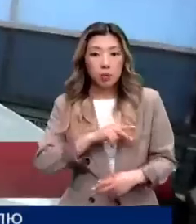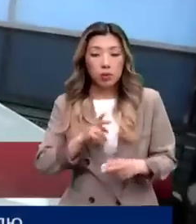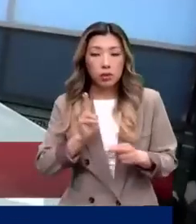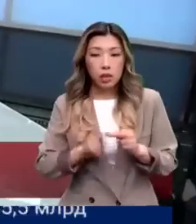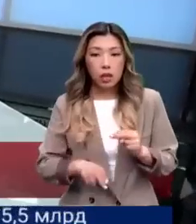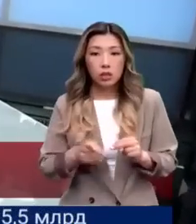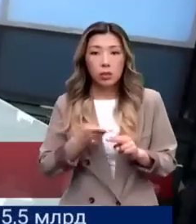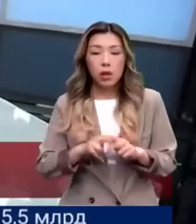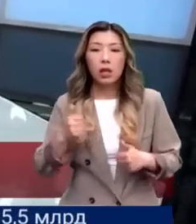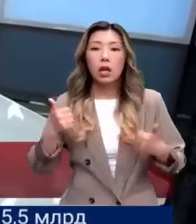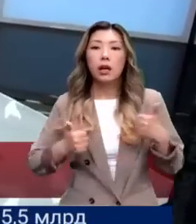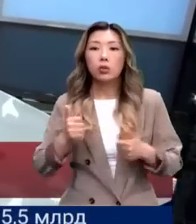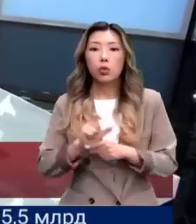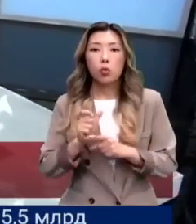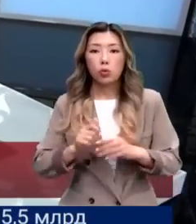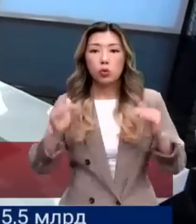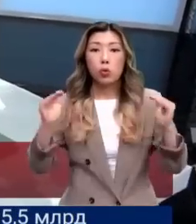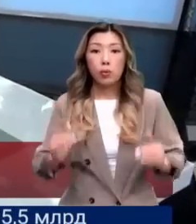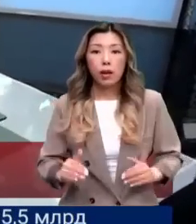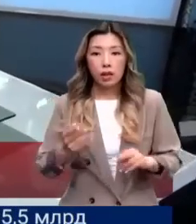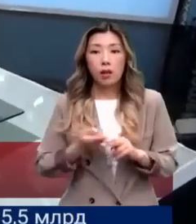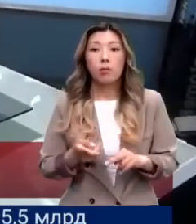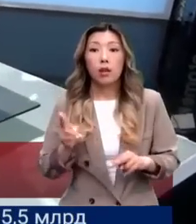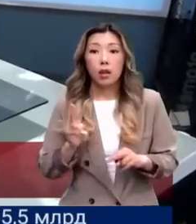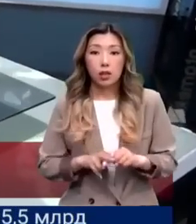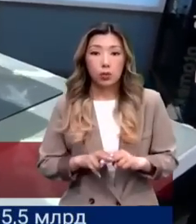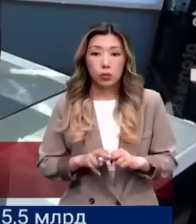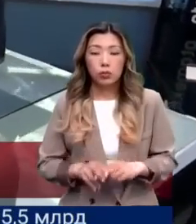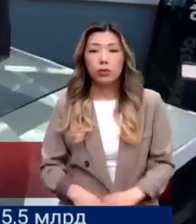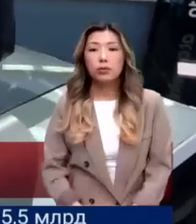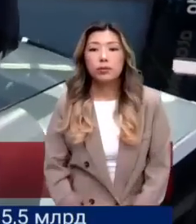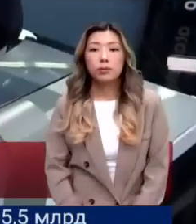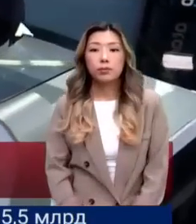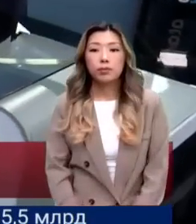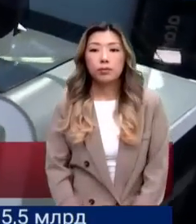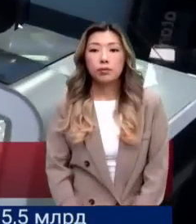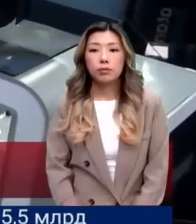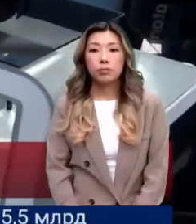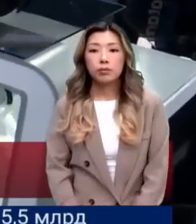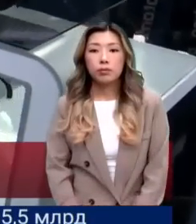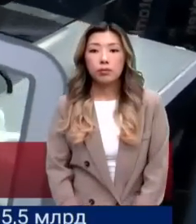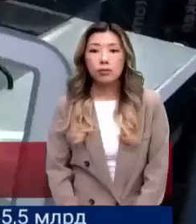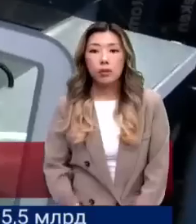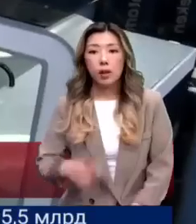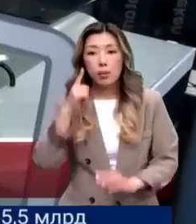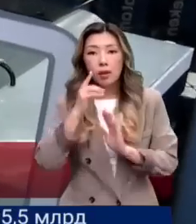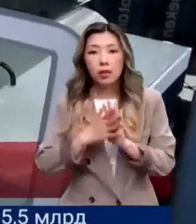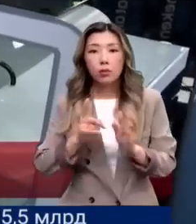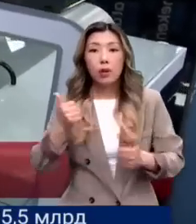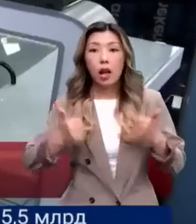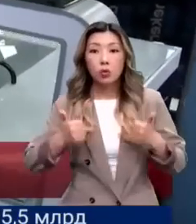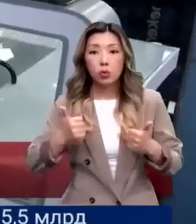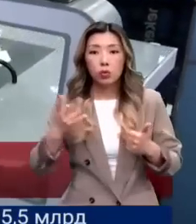секторе очень сильно упала. Соответственно, в нашем понимании повысить конкуренцию можно